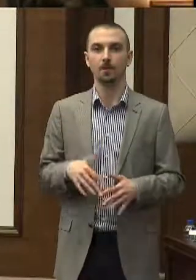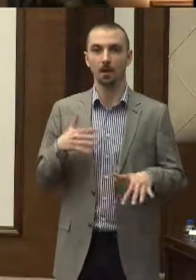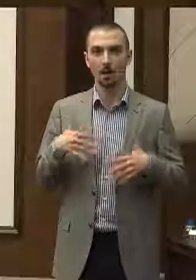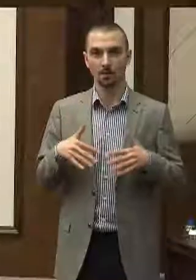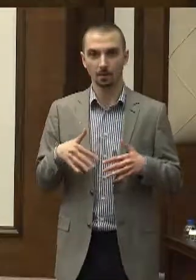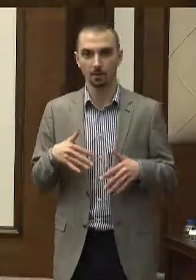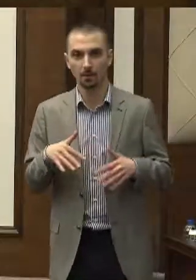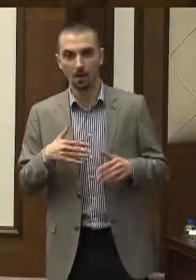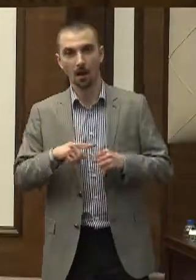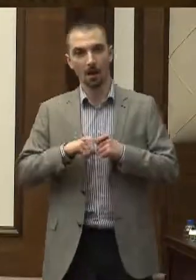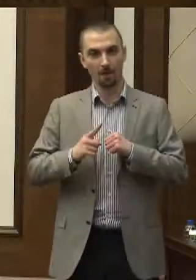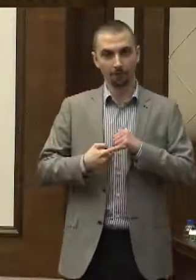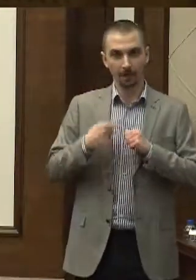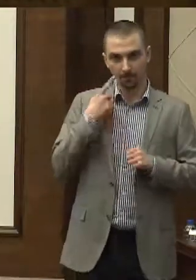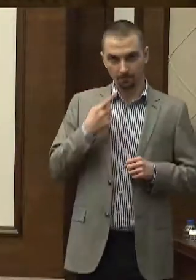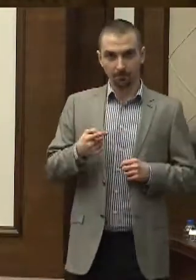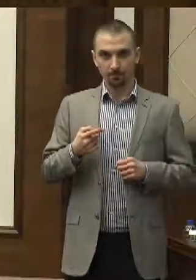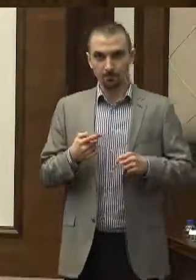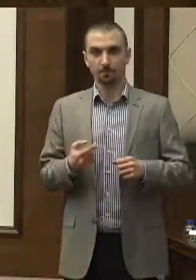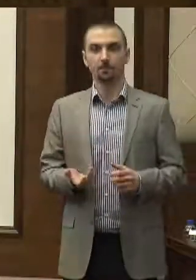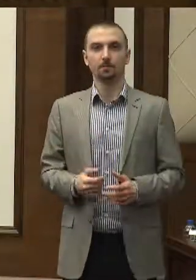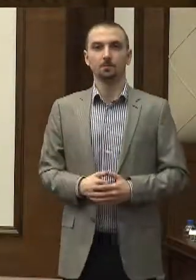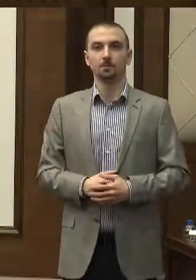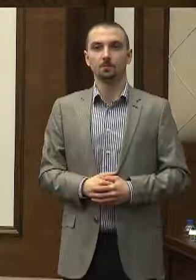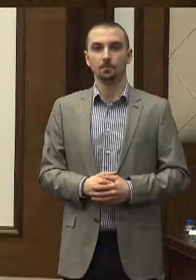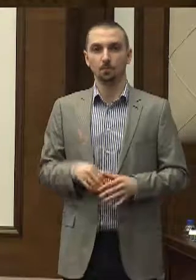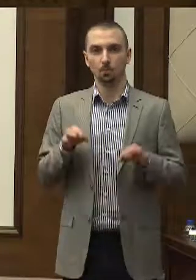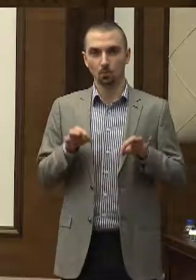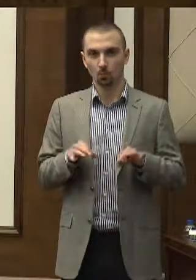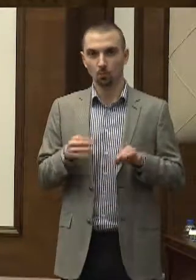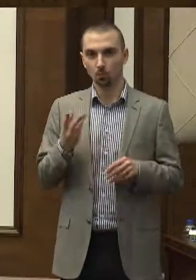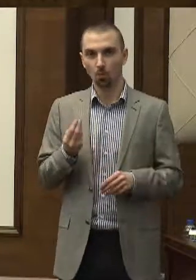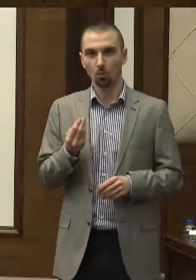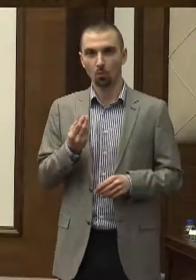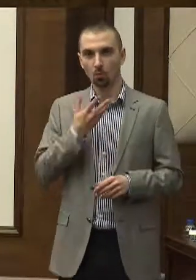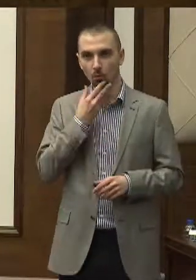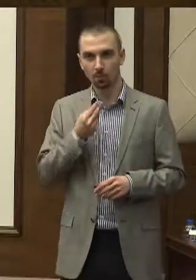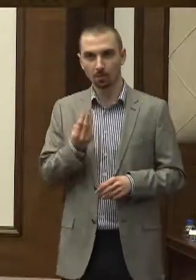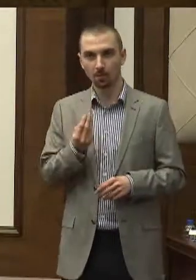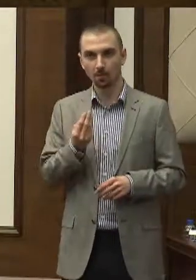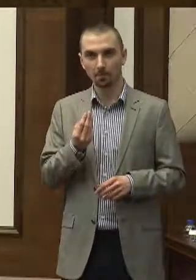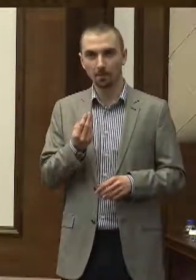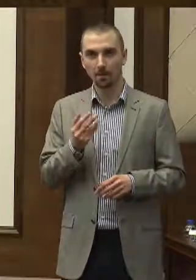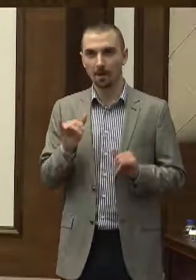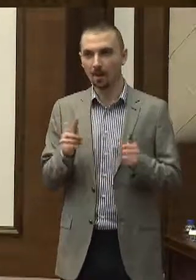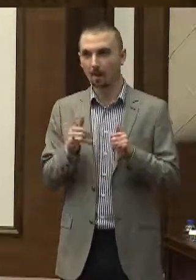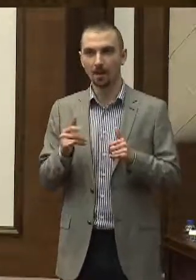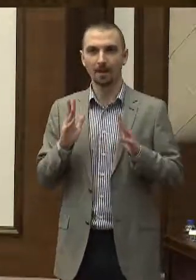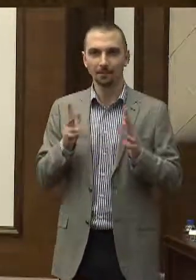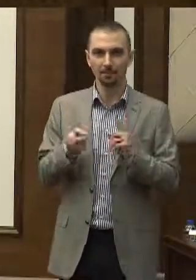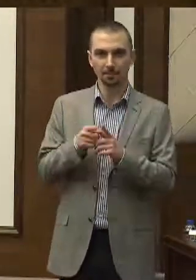Engelliler haftası münasebetiyle bugün çok güzel etkinlikler gördük.